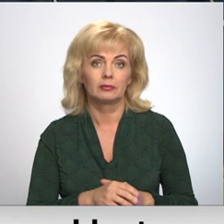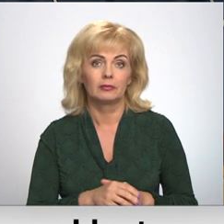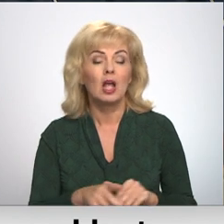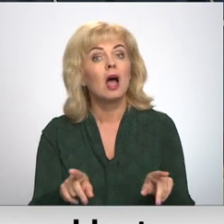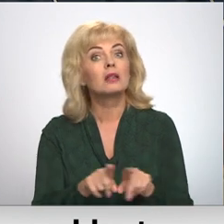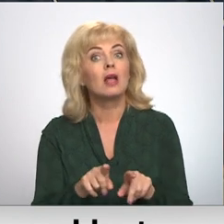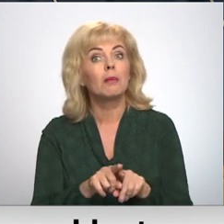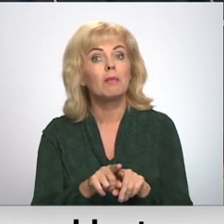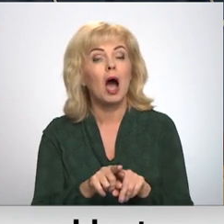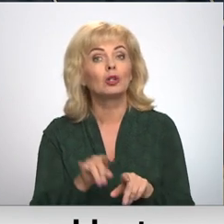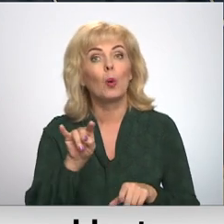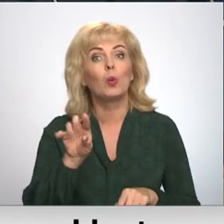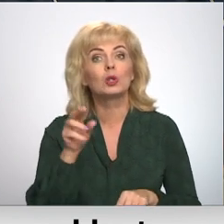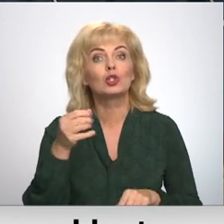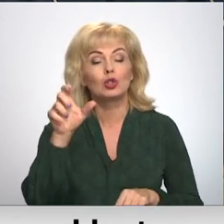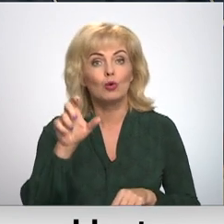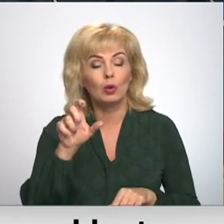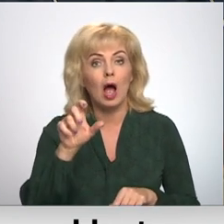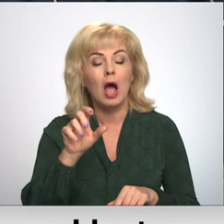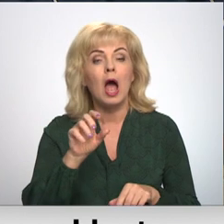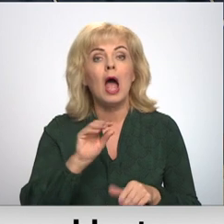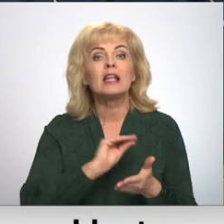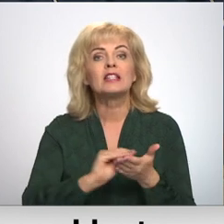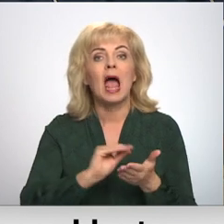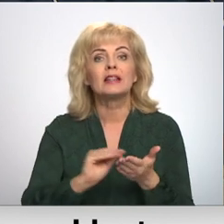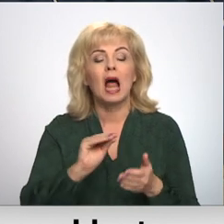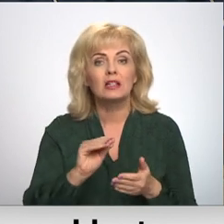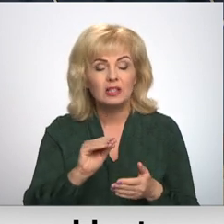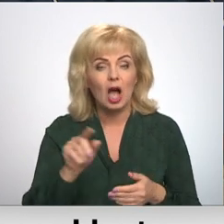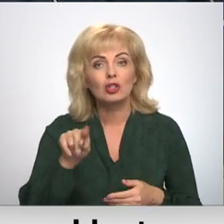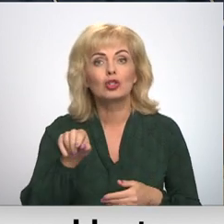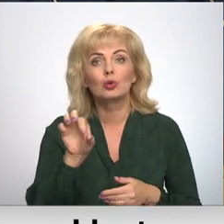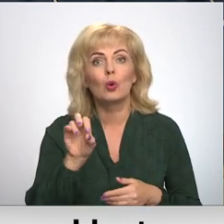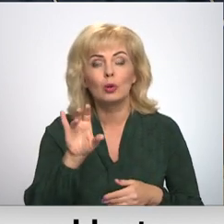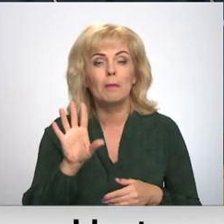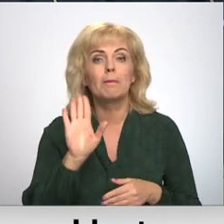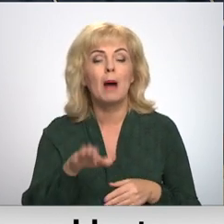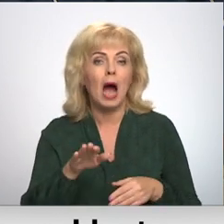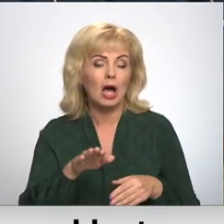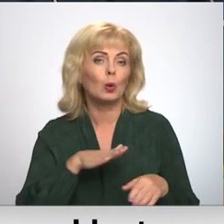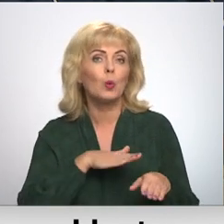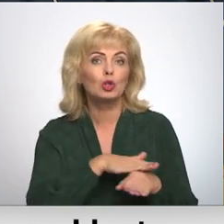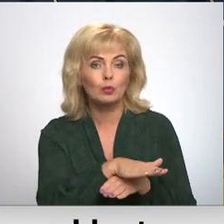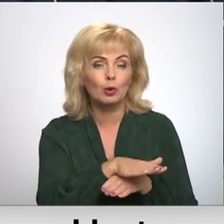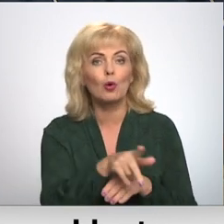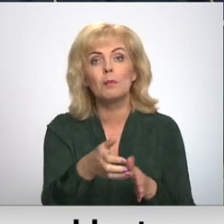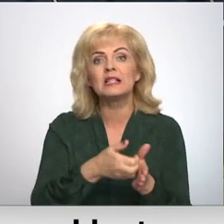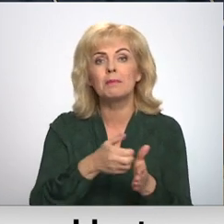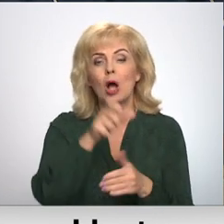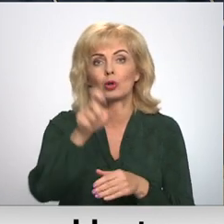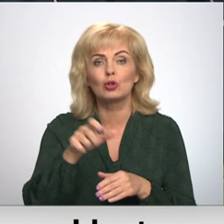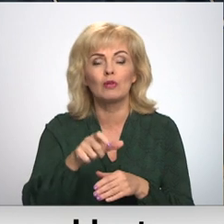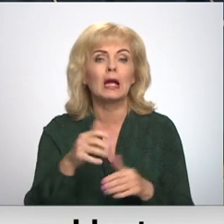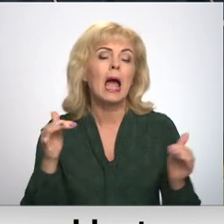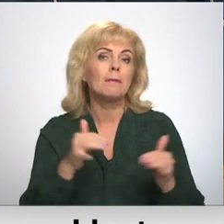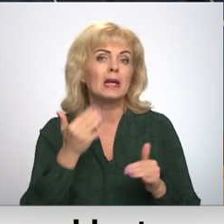Tāpat kā Leyen, arī NATO ģenerālsekretārs Jens Stoltenbergs Baltkrievijas vērsto hibrīdu uzbrukumu izmantojot cilvēkus migrants nosauca